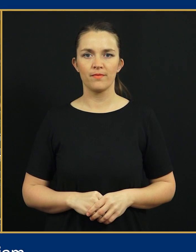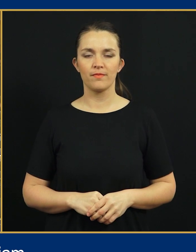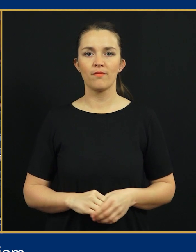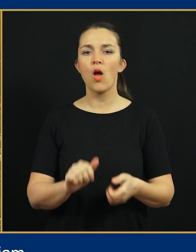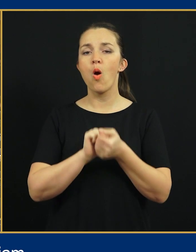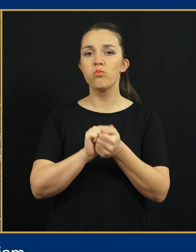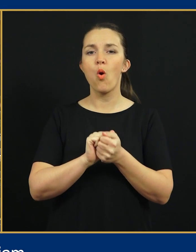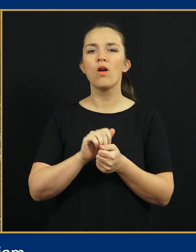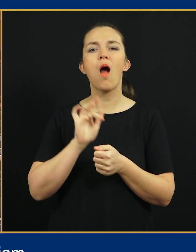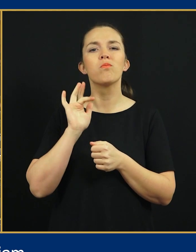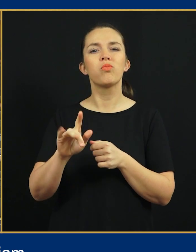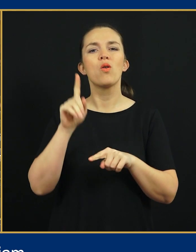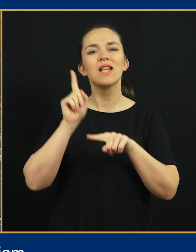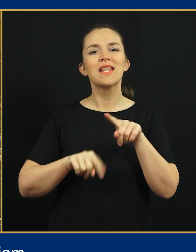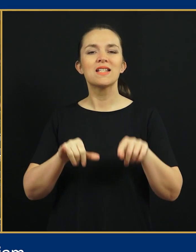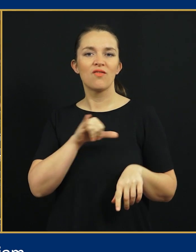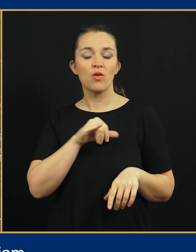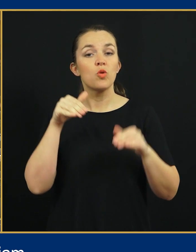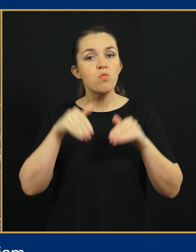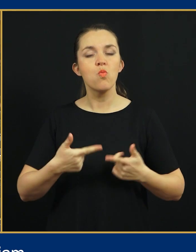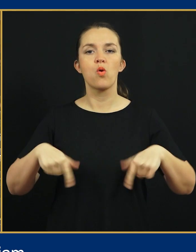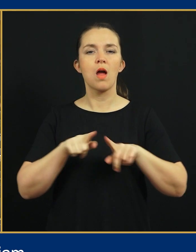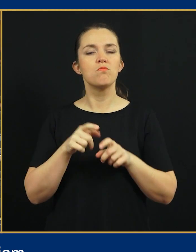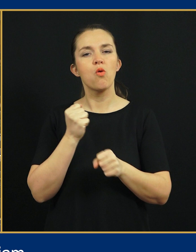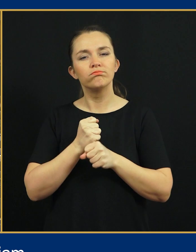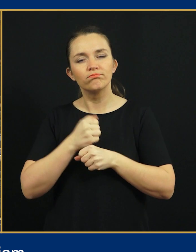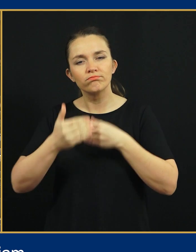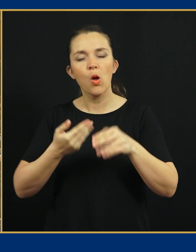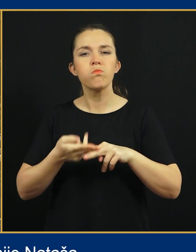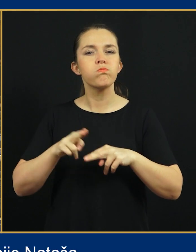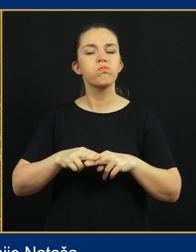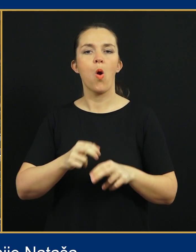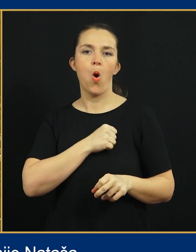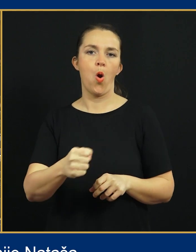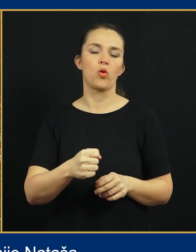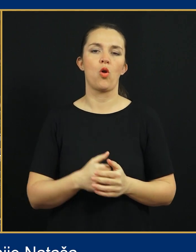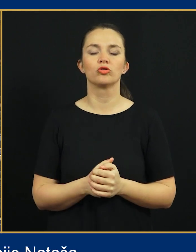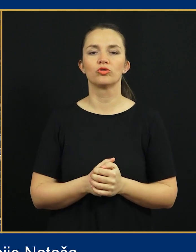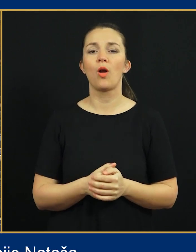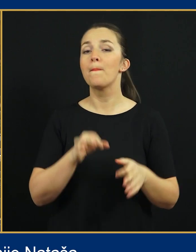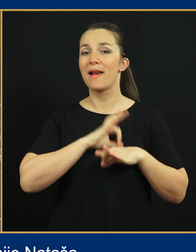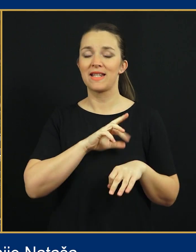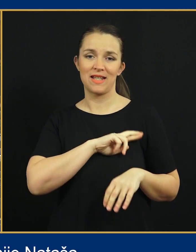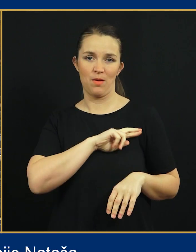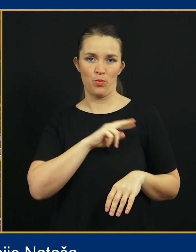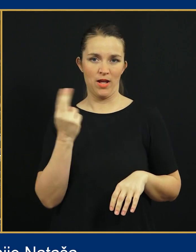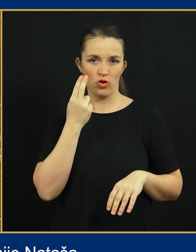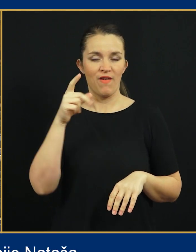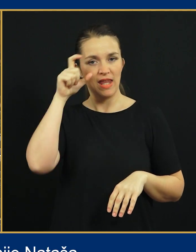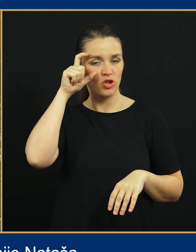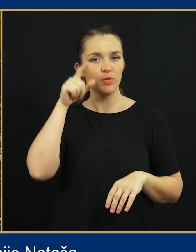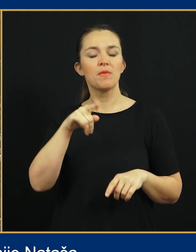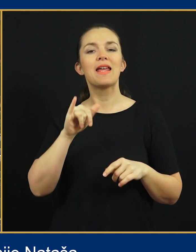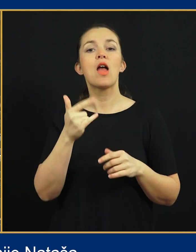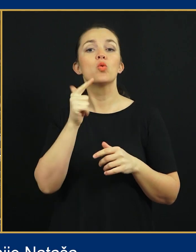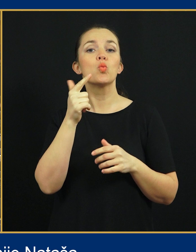Boja proti dezinformacijam se moramo lotiti bolj odločno. Predsednica Republike Slovenije Nataša Pirc Musar